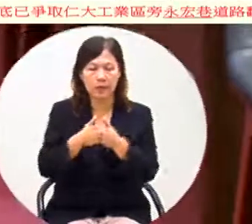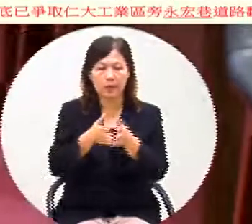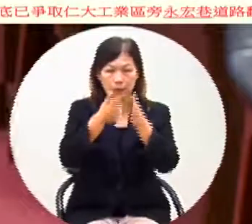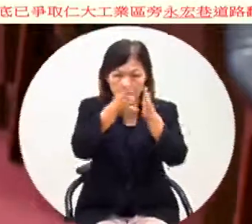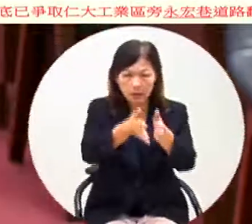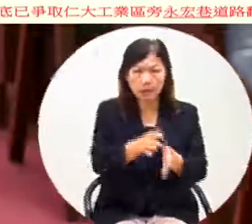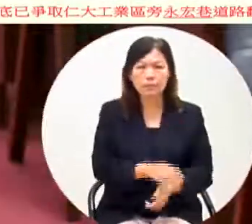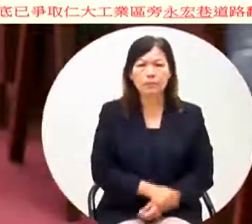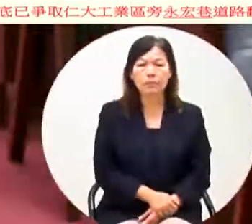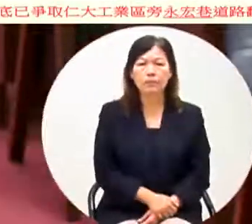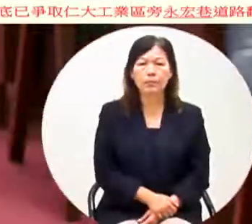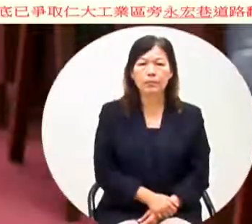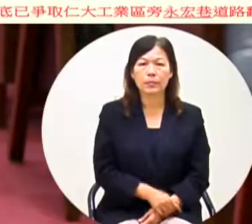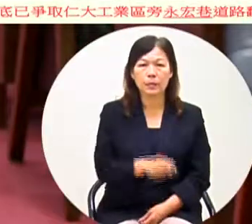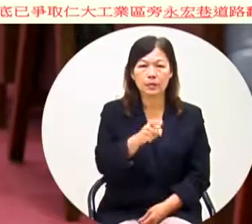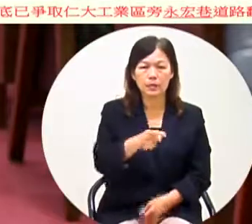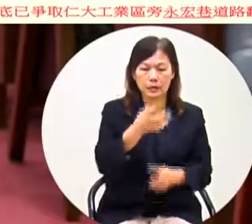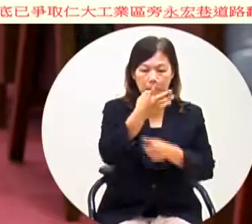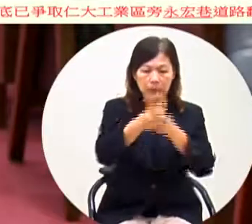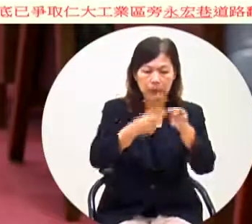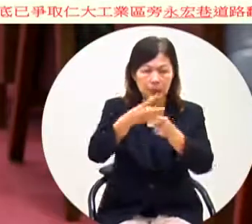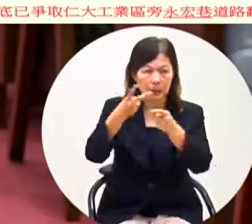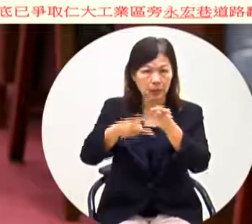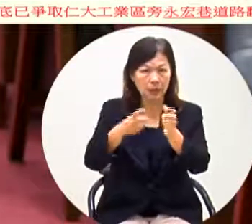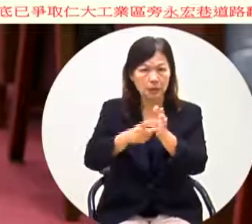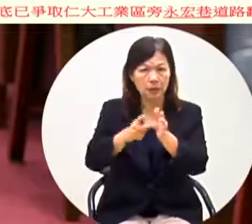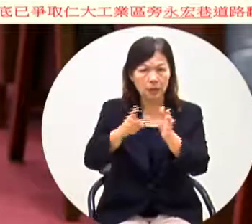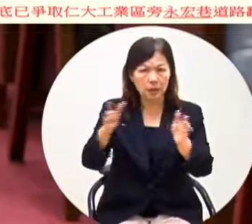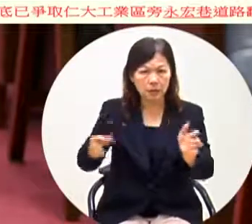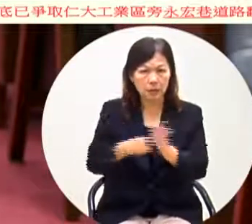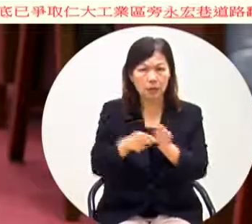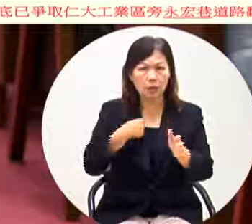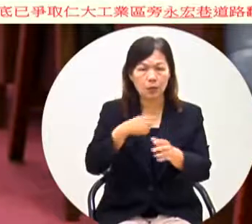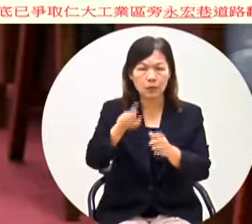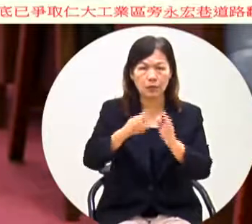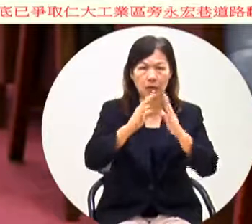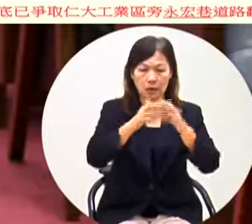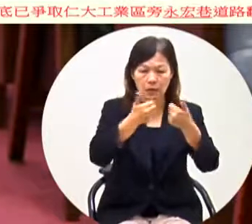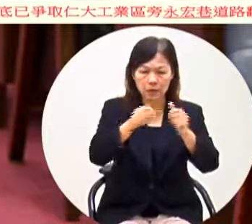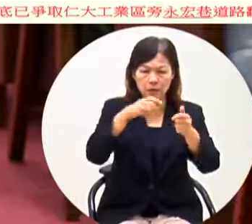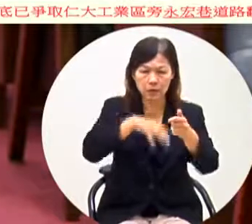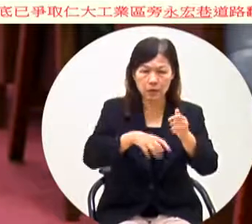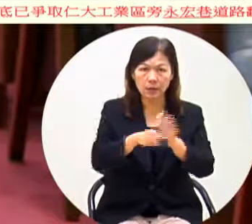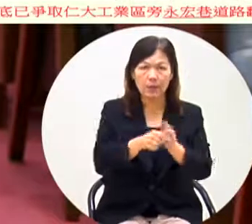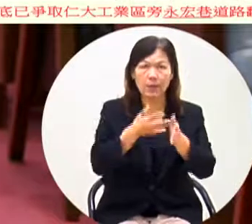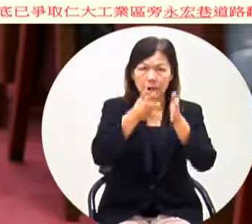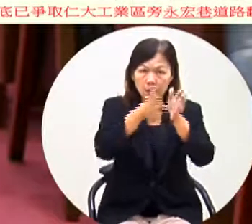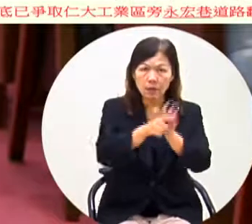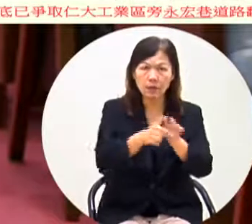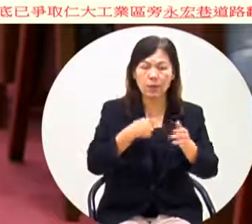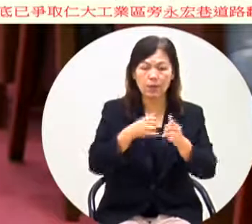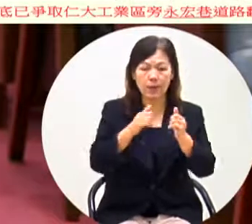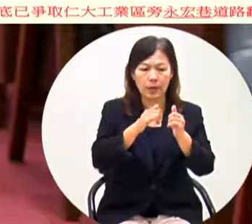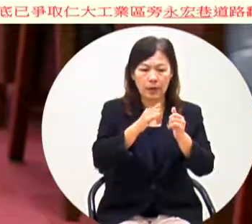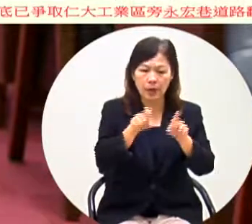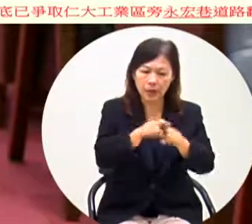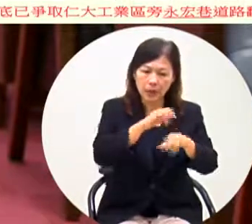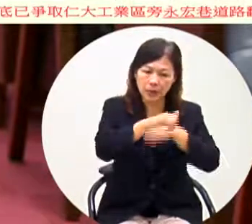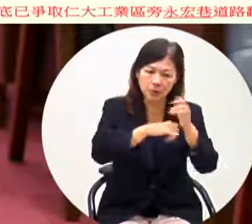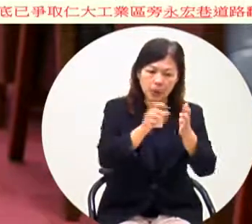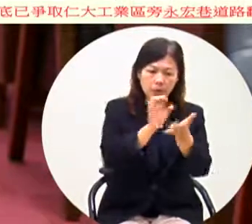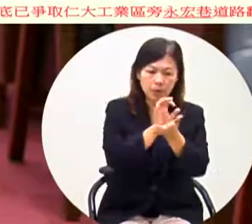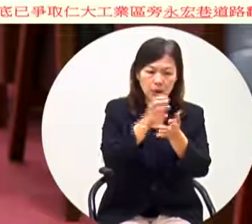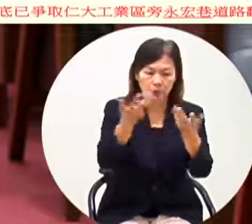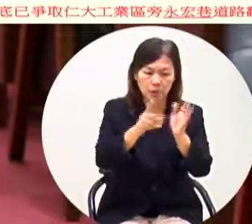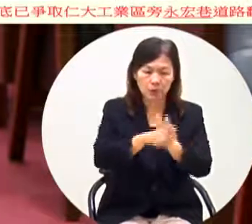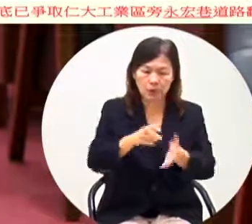来本席在议事厅里面针对我们民生的议题所提出的种子质询当中，我们的市